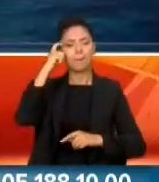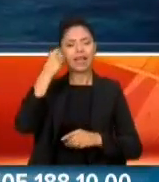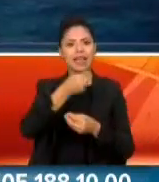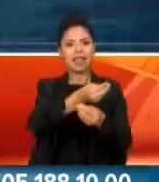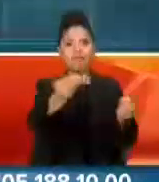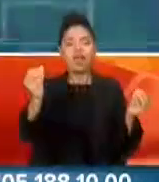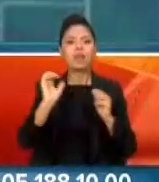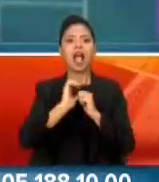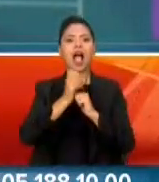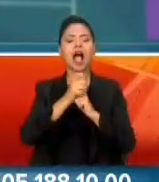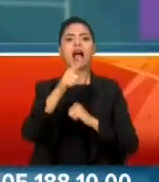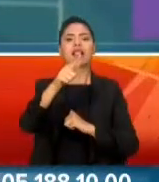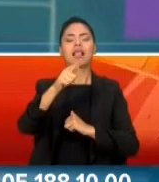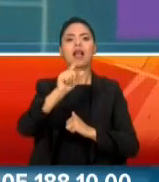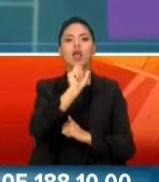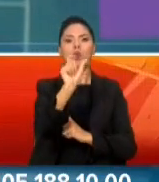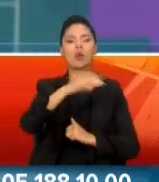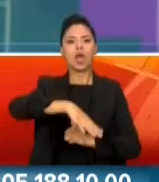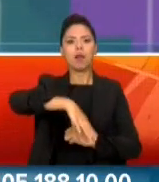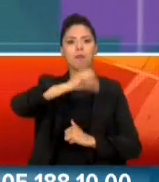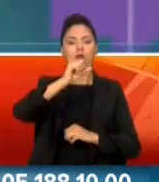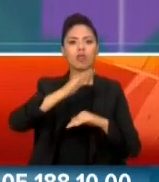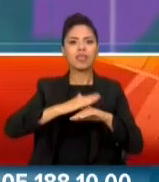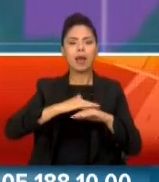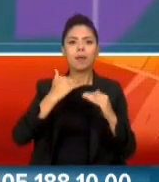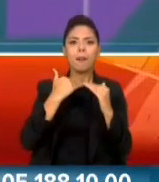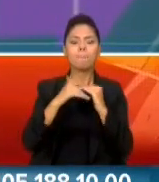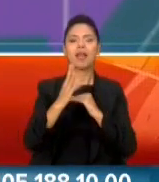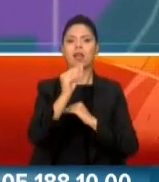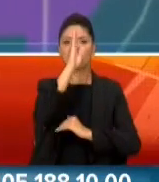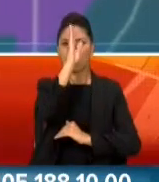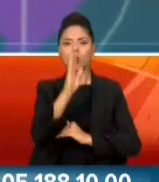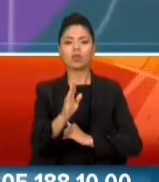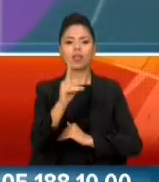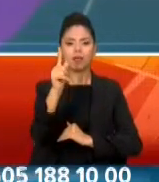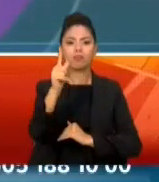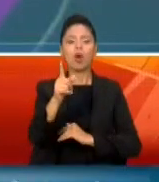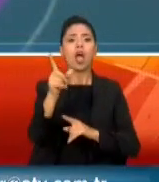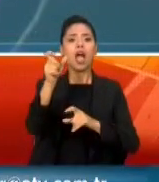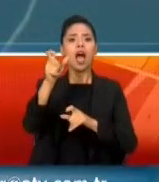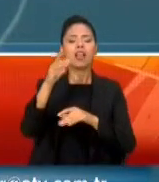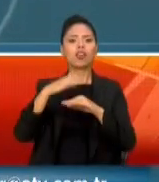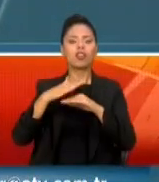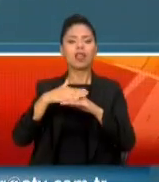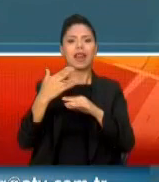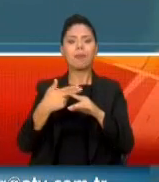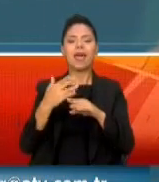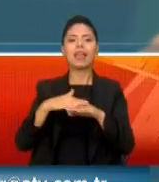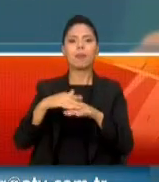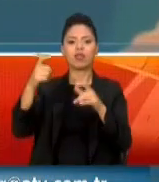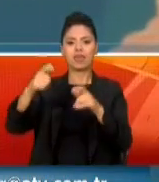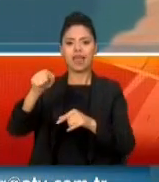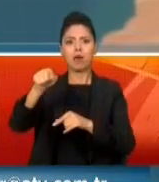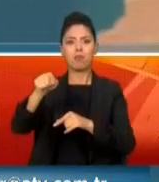bilgilendirmenin Antalya Navtex Bürosu'ndan yapılmasının verdiği mesaj çok net. İşte atış talimi yapılacak bölge burası. Çok